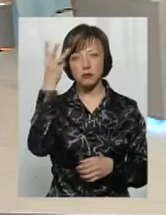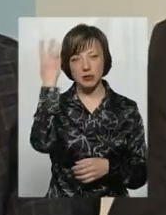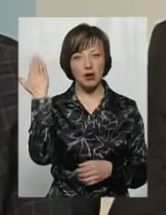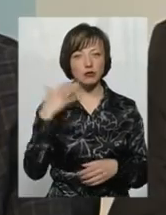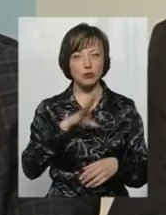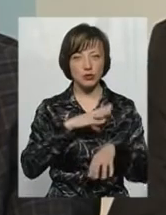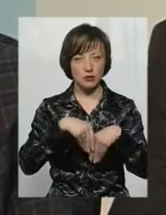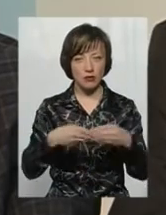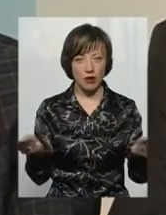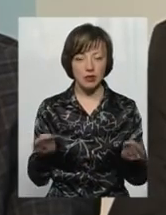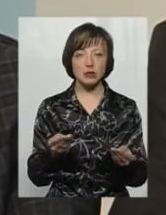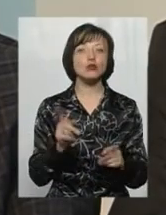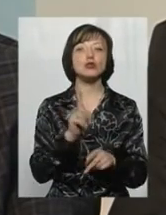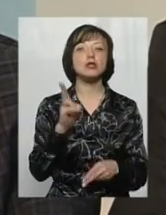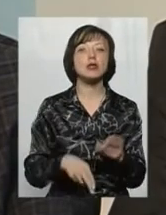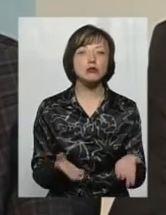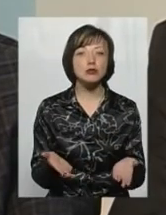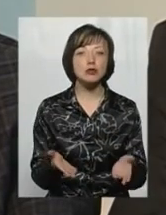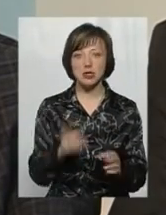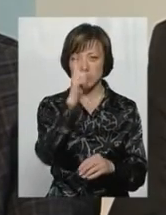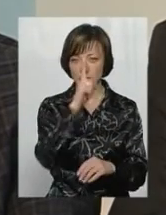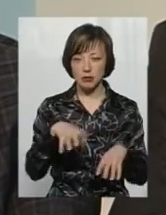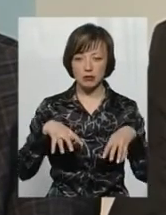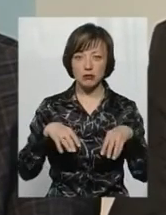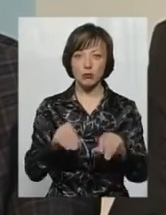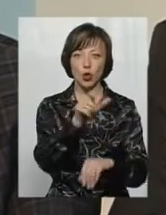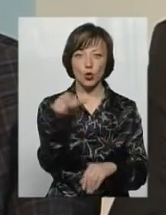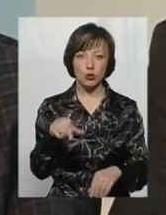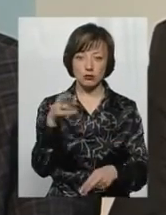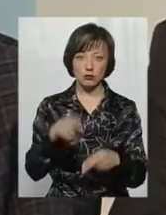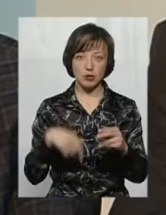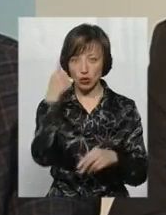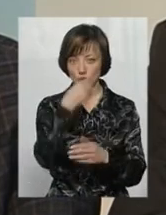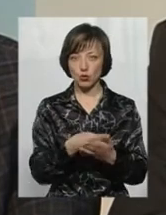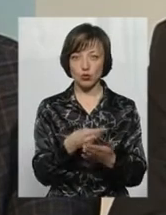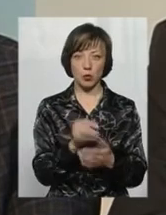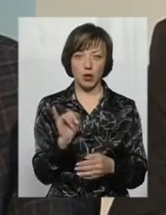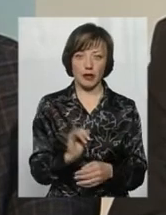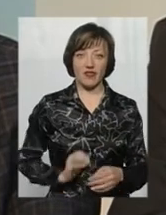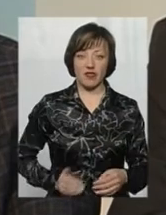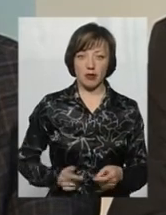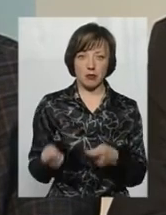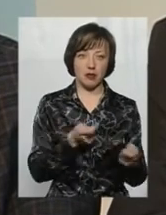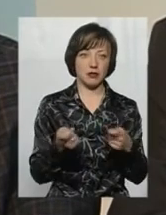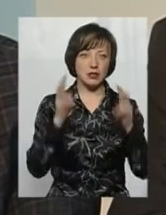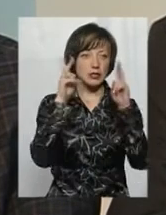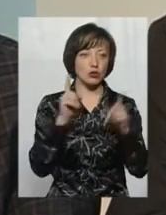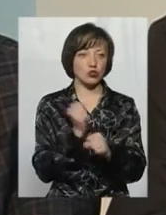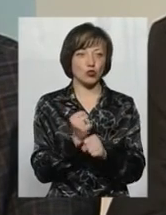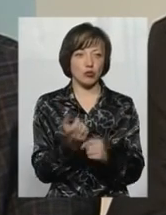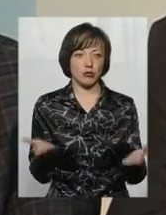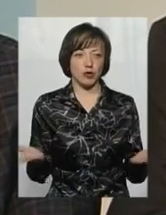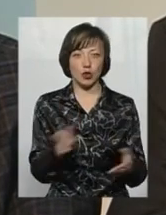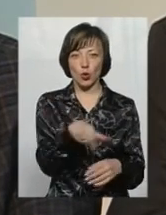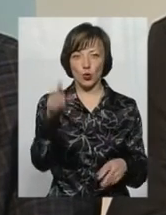видавали, чим все закінчилося. За місяць люди виїздили річну суму і все, і перевізники не знали, що робити, і люди не